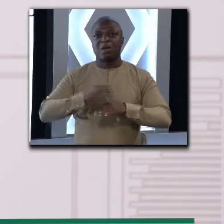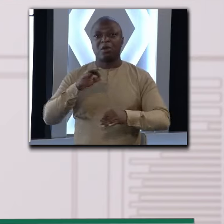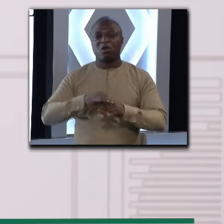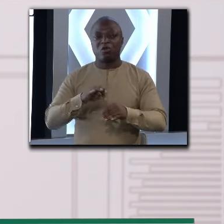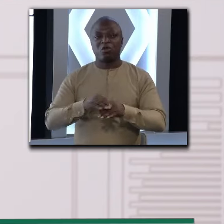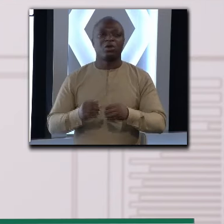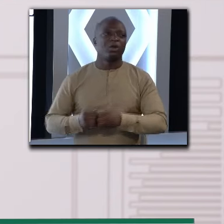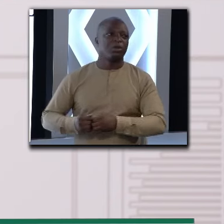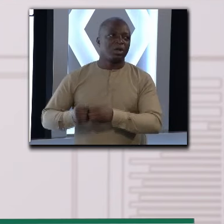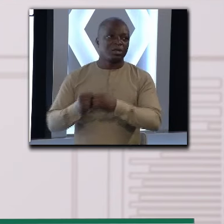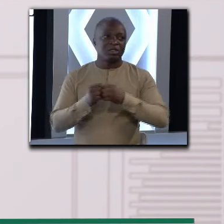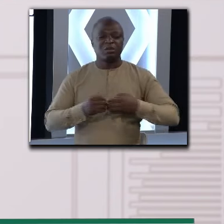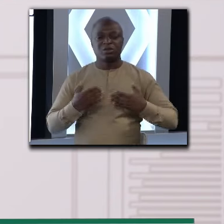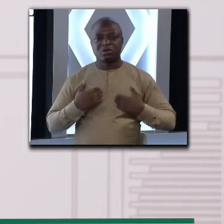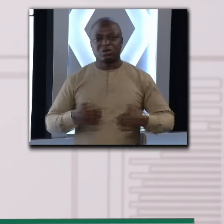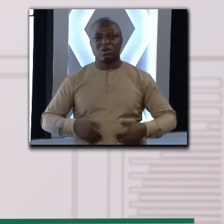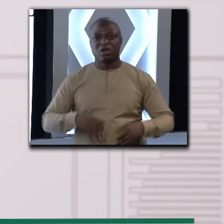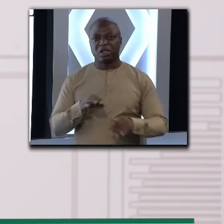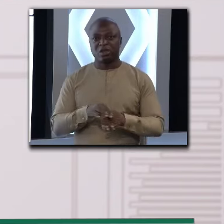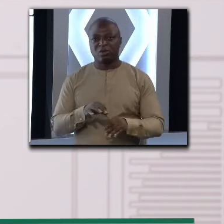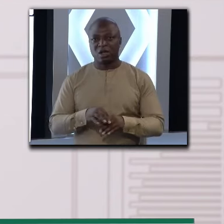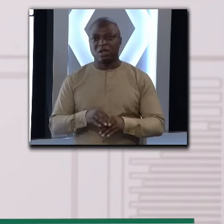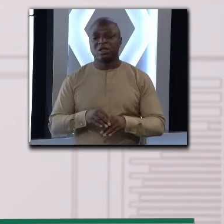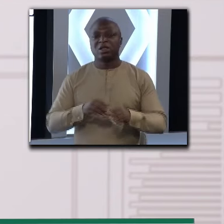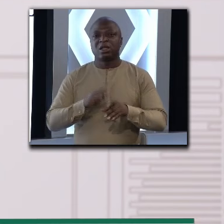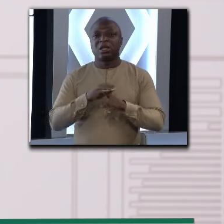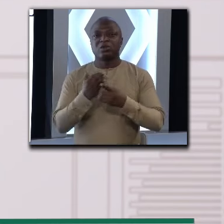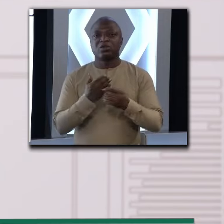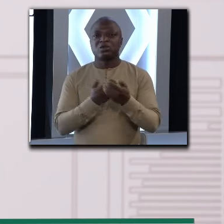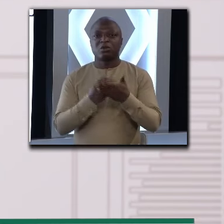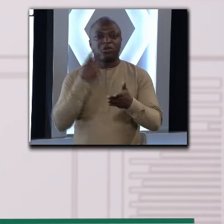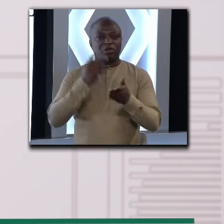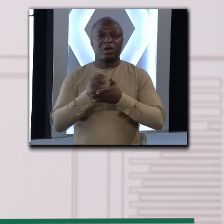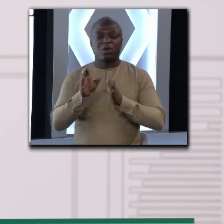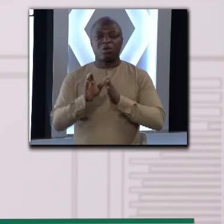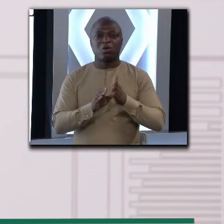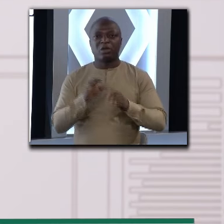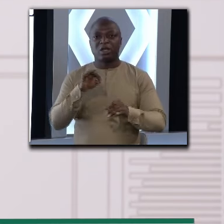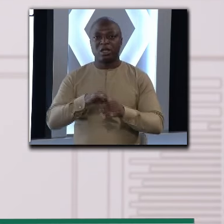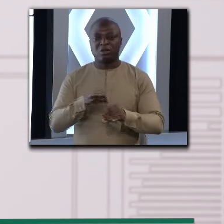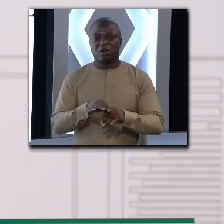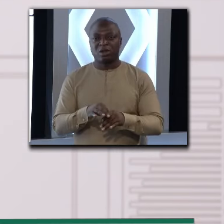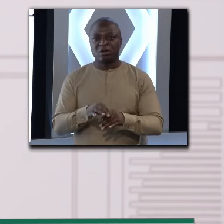de l'ensemble du corps électoral dans les conditions prévues par le Code électoral.